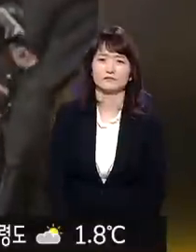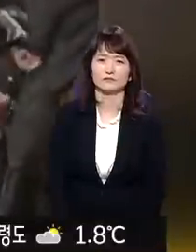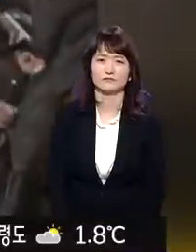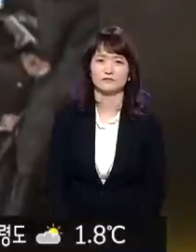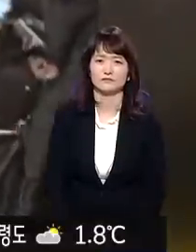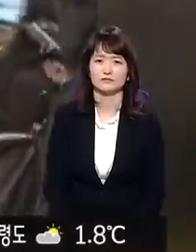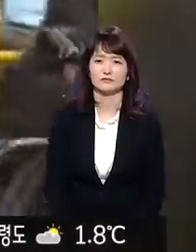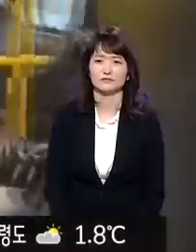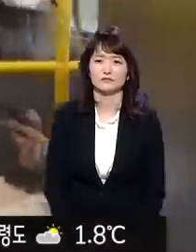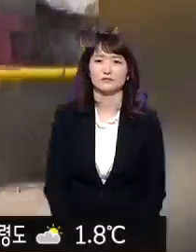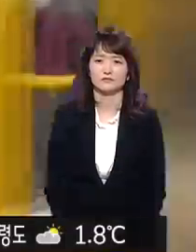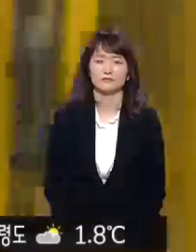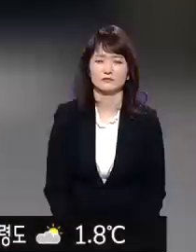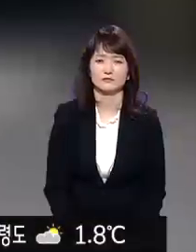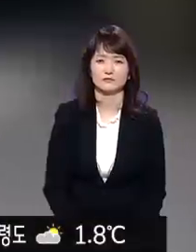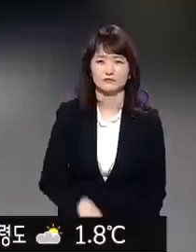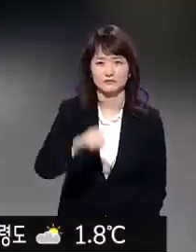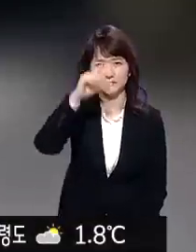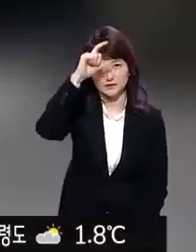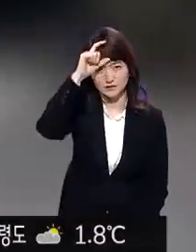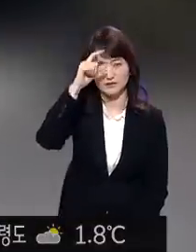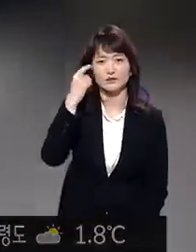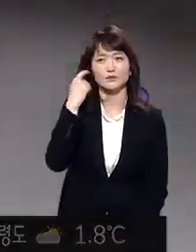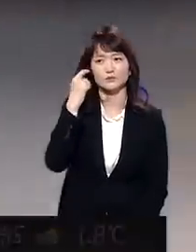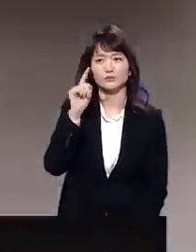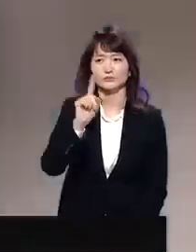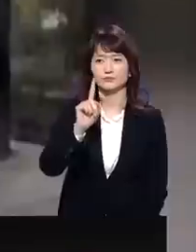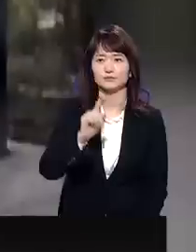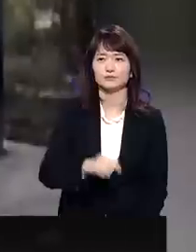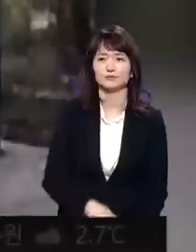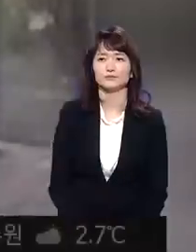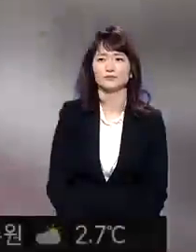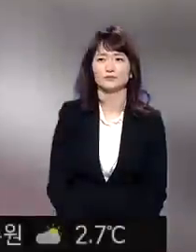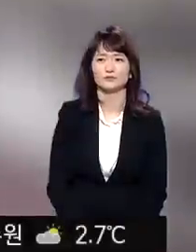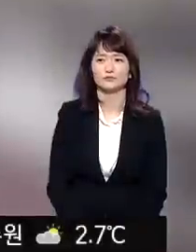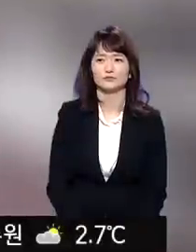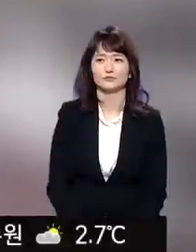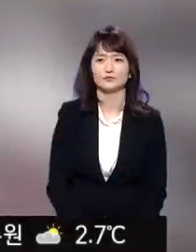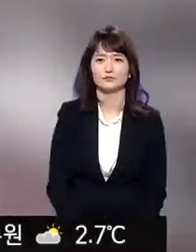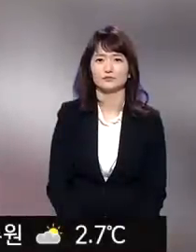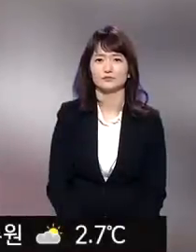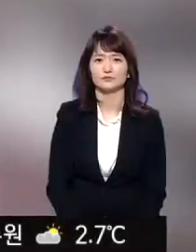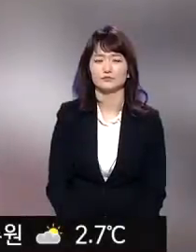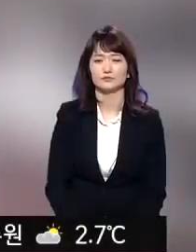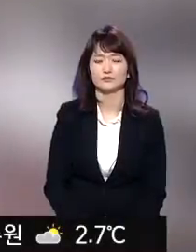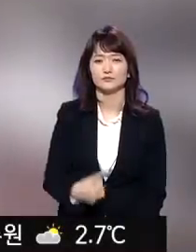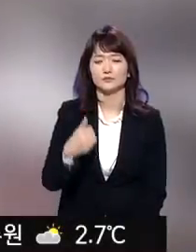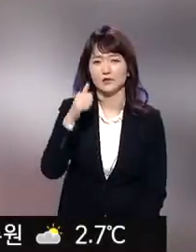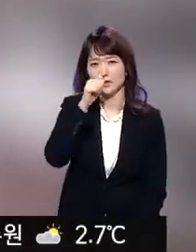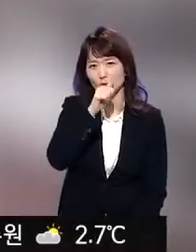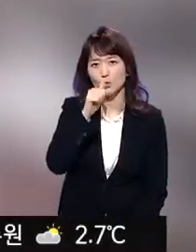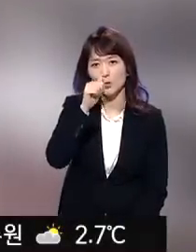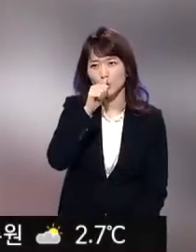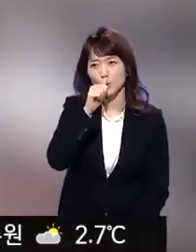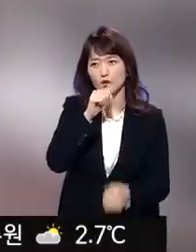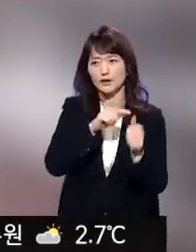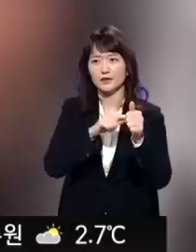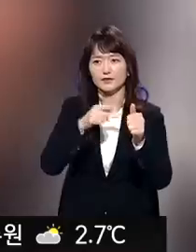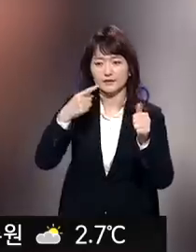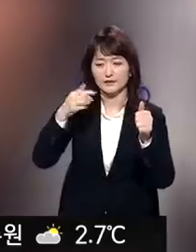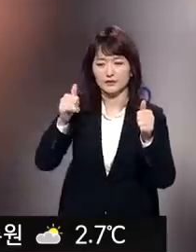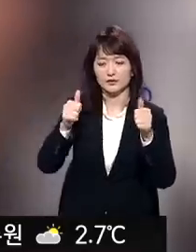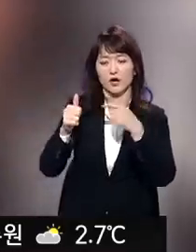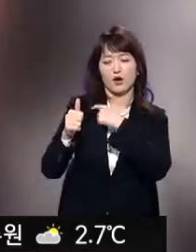삽니까, 정말. 자, 다음은 튀르키예로 가보시죠. 고양이 한 마리가 소방관 어깨에 올라가 앉아